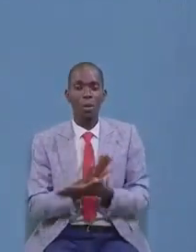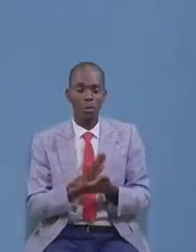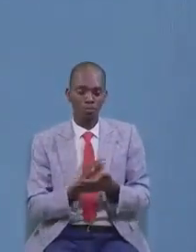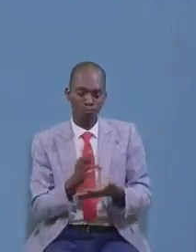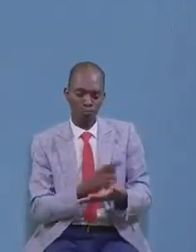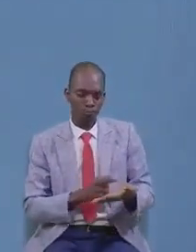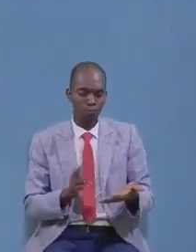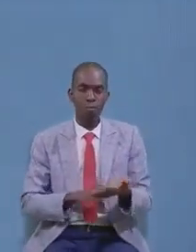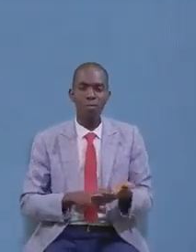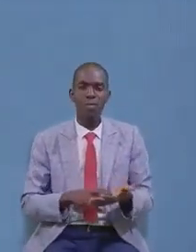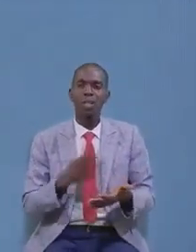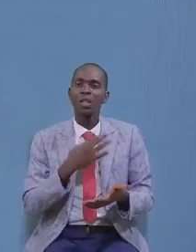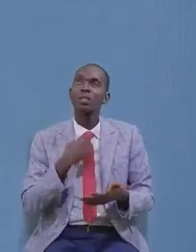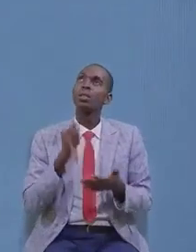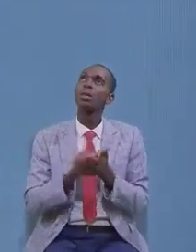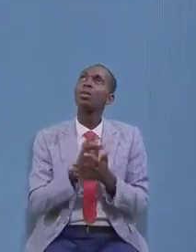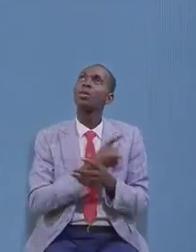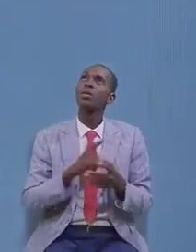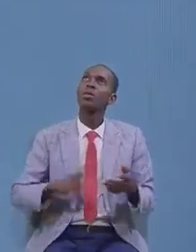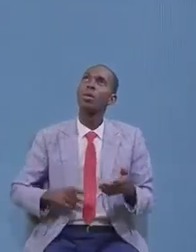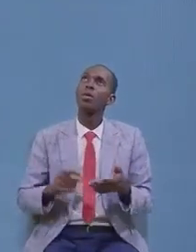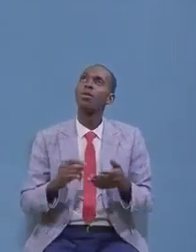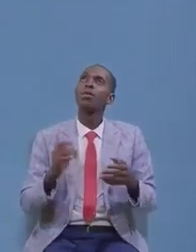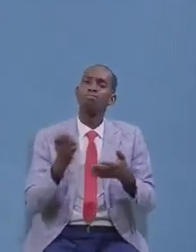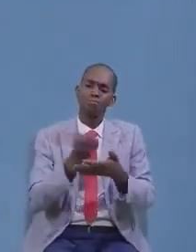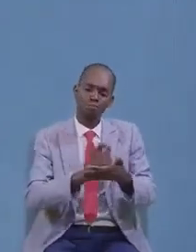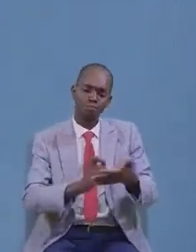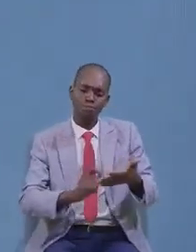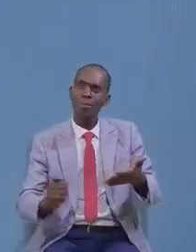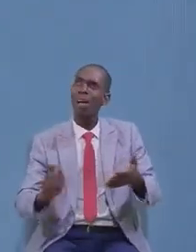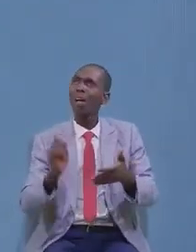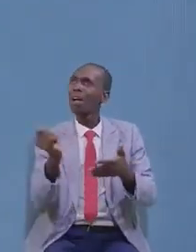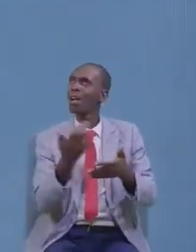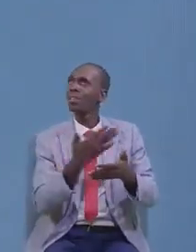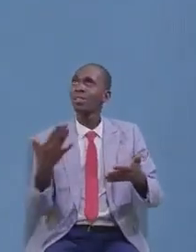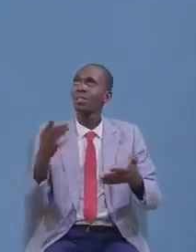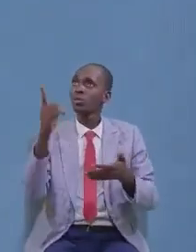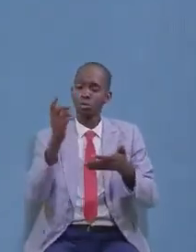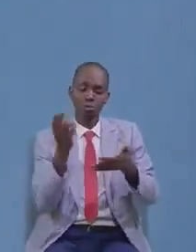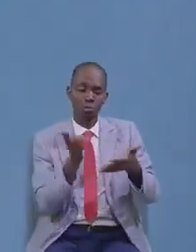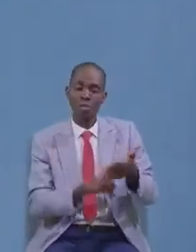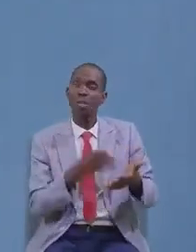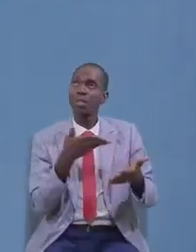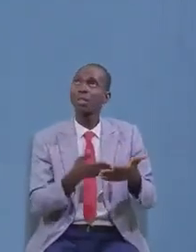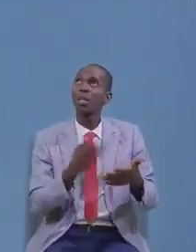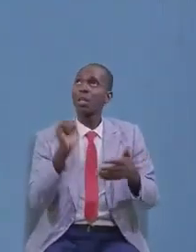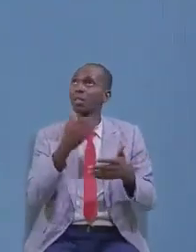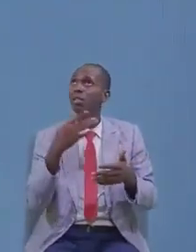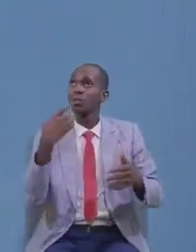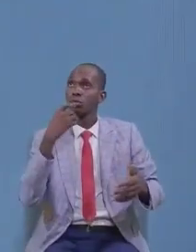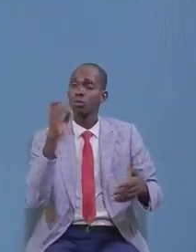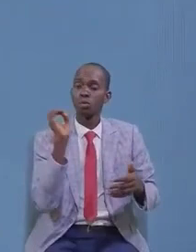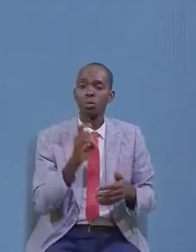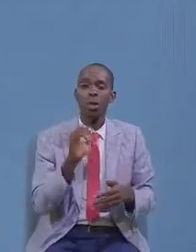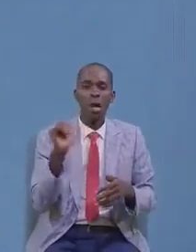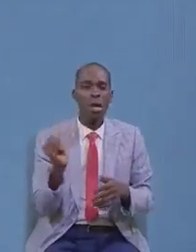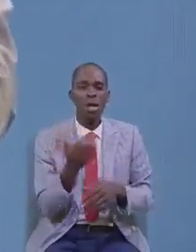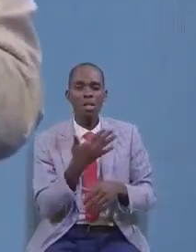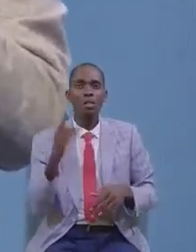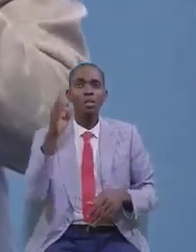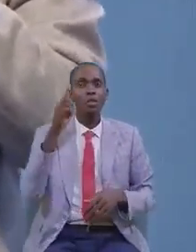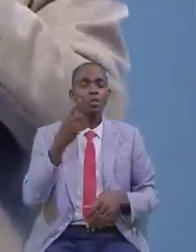Lord, fill in the empty space. Anything you write, anything you command, anything you